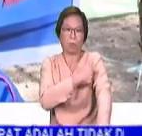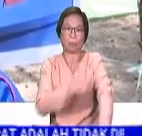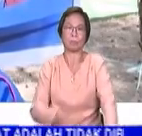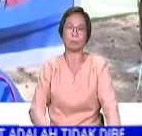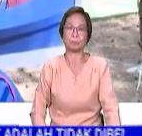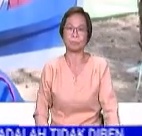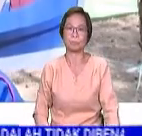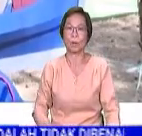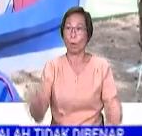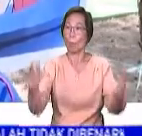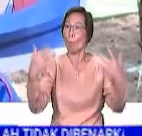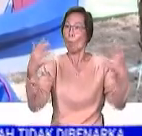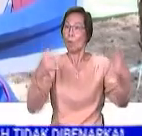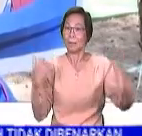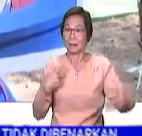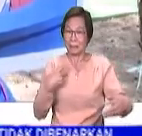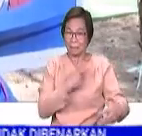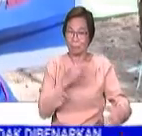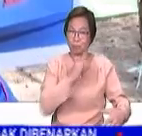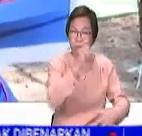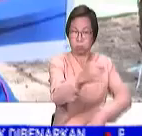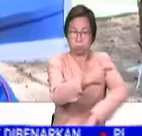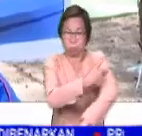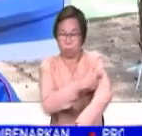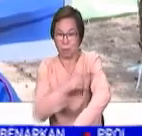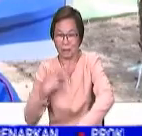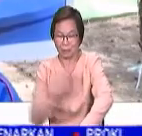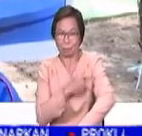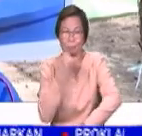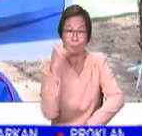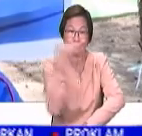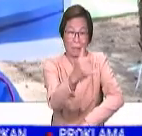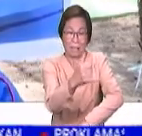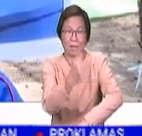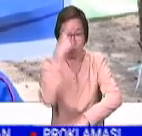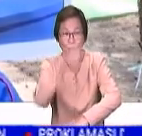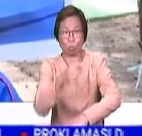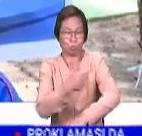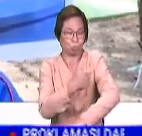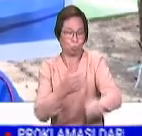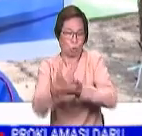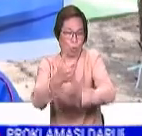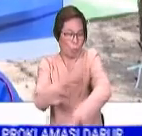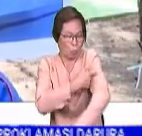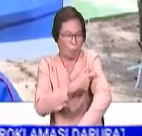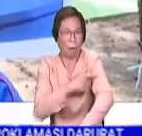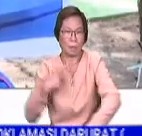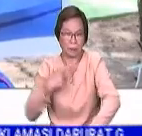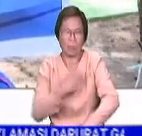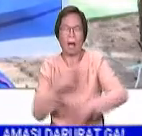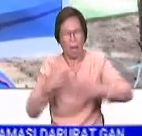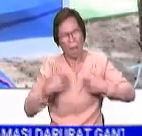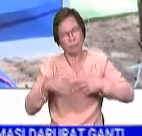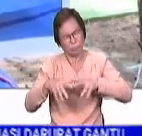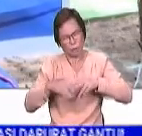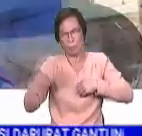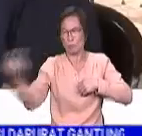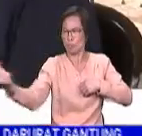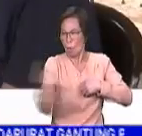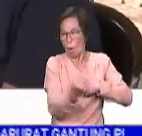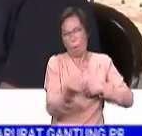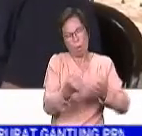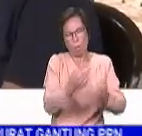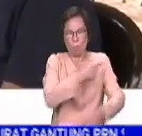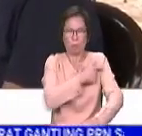Audrey selain rap ada besar kita juga ada menyediakan untuk Walking dan sambutan tuh amat